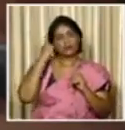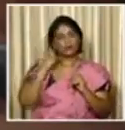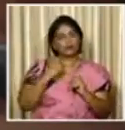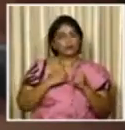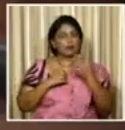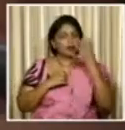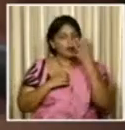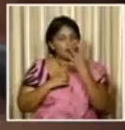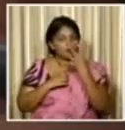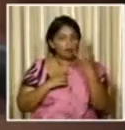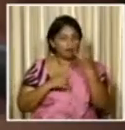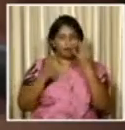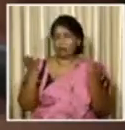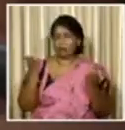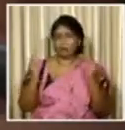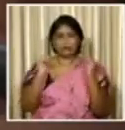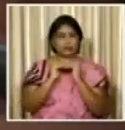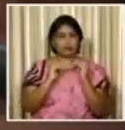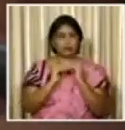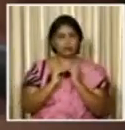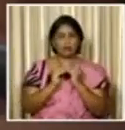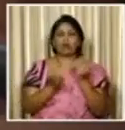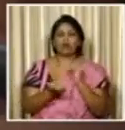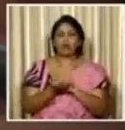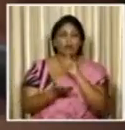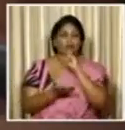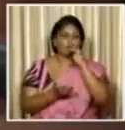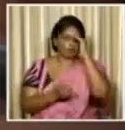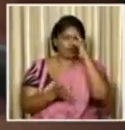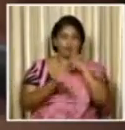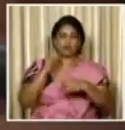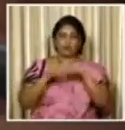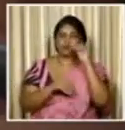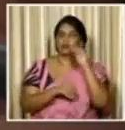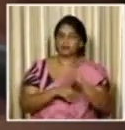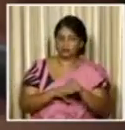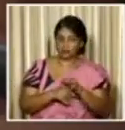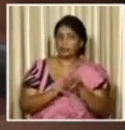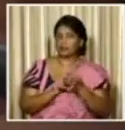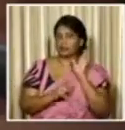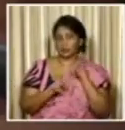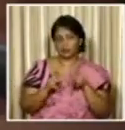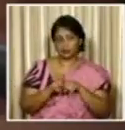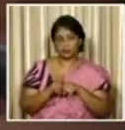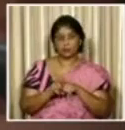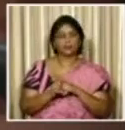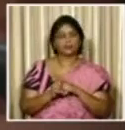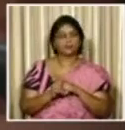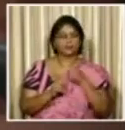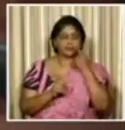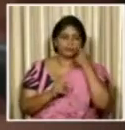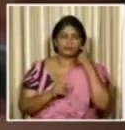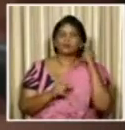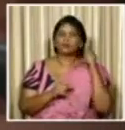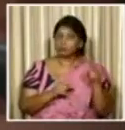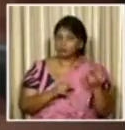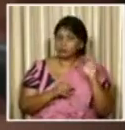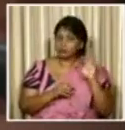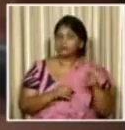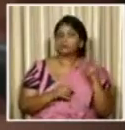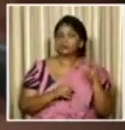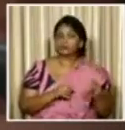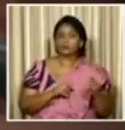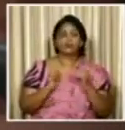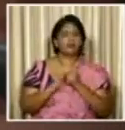හතර දෙනා සම වුණොත් අවස්ථාවක් තියෙනවා කතානායකවරයාට ඡන්ද ප්‍රකාශ කරන්න සභාපතිවරයා ලෙස එහෙනම් එතන තියෙන එතන මෙතන එහෙම